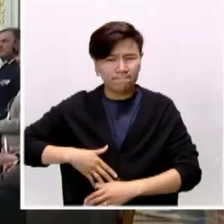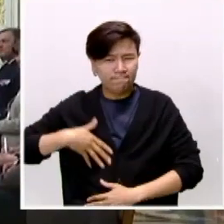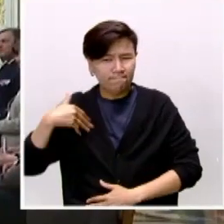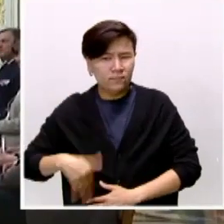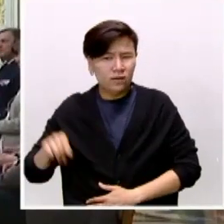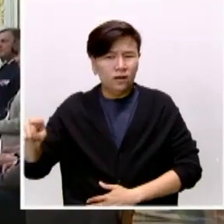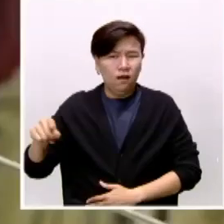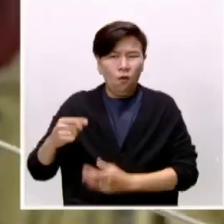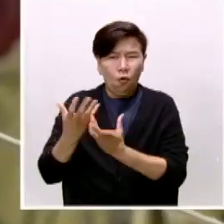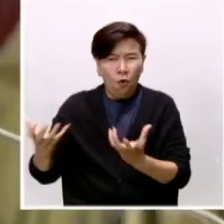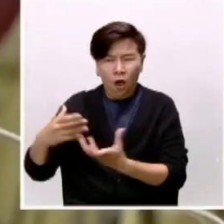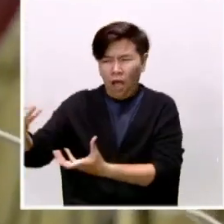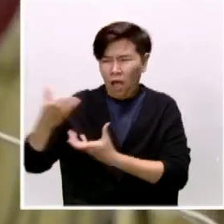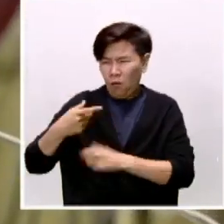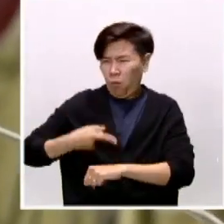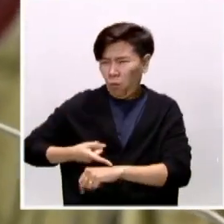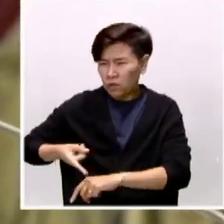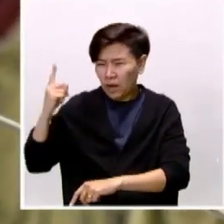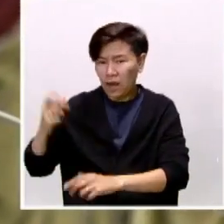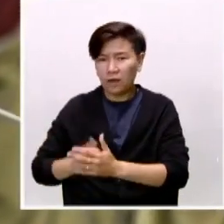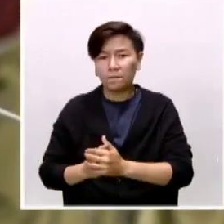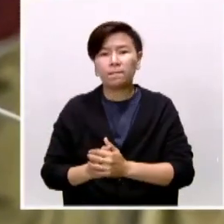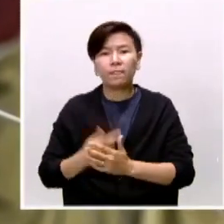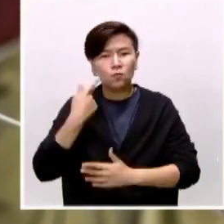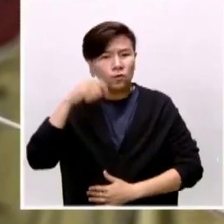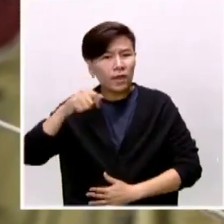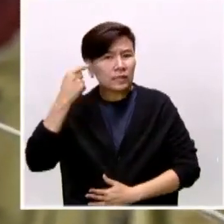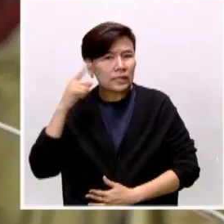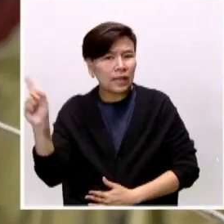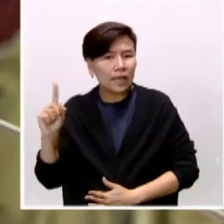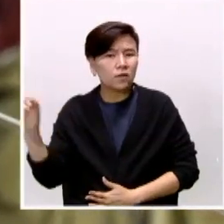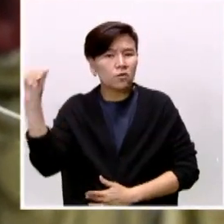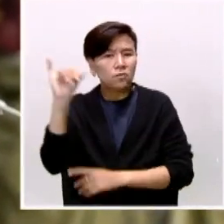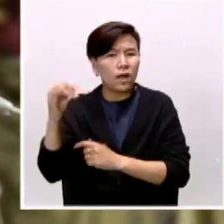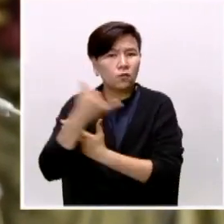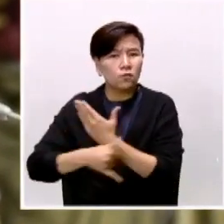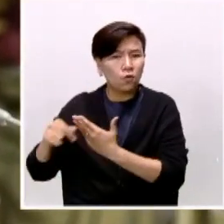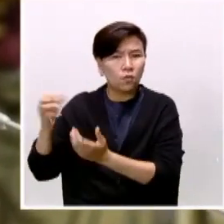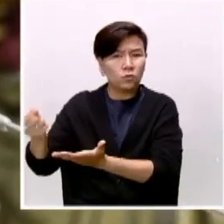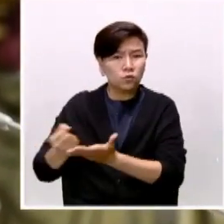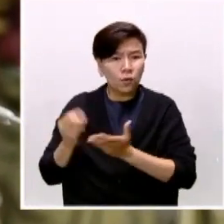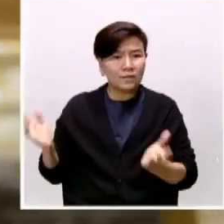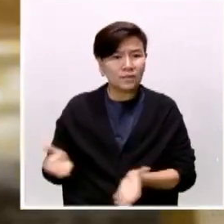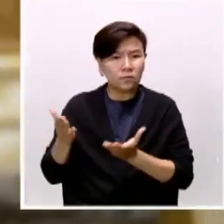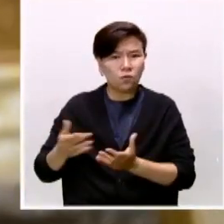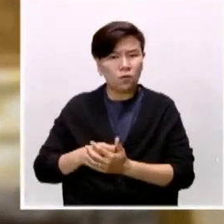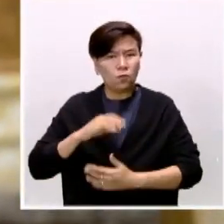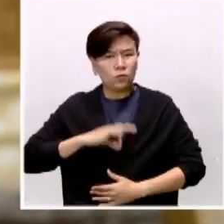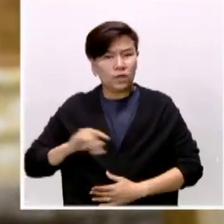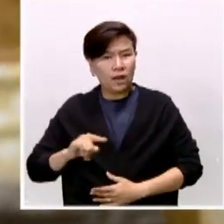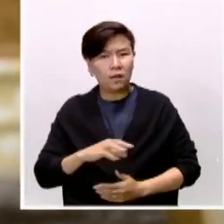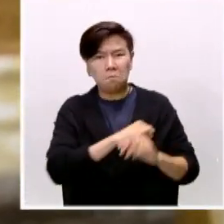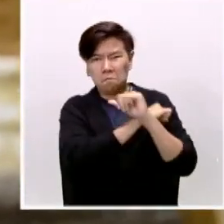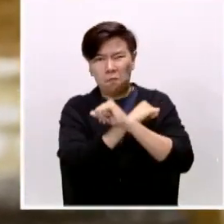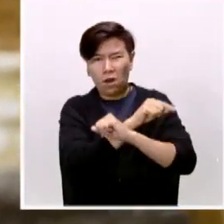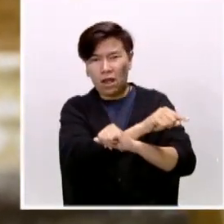การส่งอาวุธล่าช้าและยูเครนหวั่นกลัวว่าความแน่วแน่ของชาติตะวันตกที่จะสนับสนุนยูเครนให้รับมือกับปฏิบั